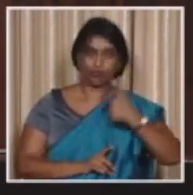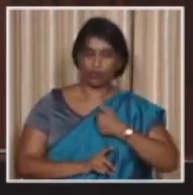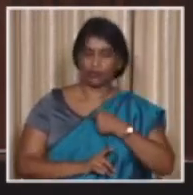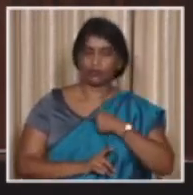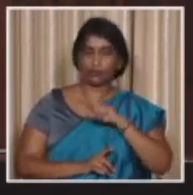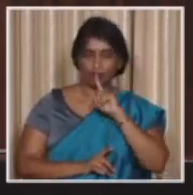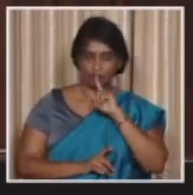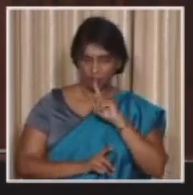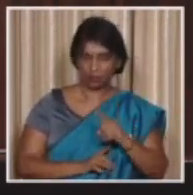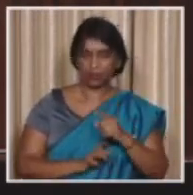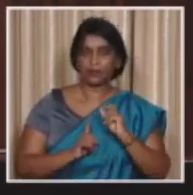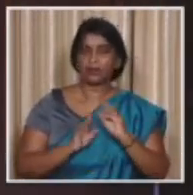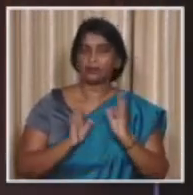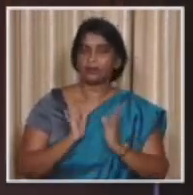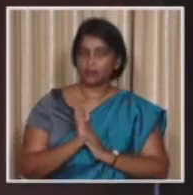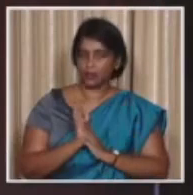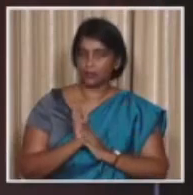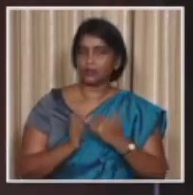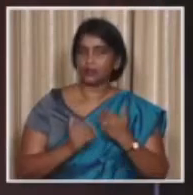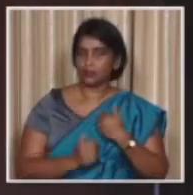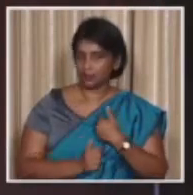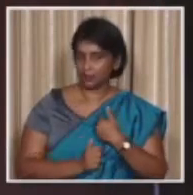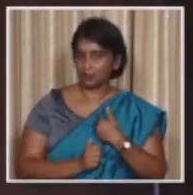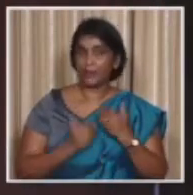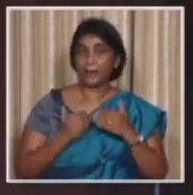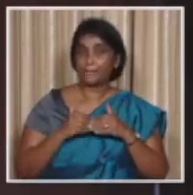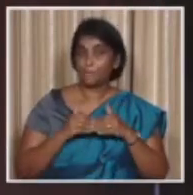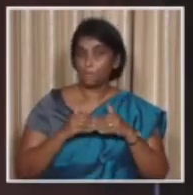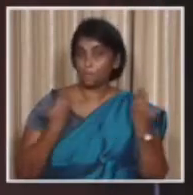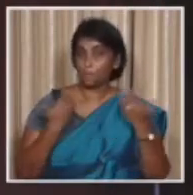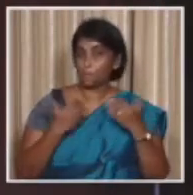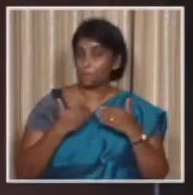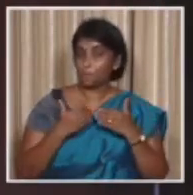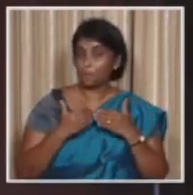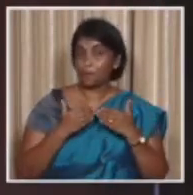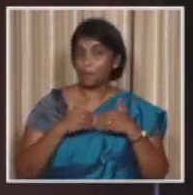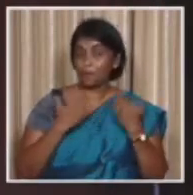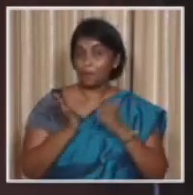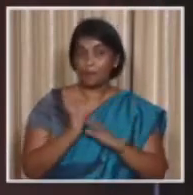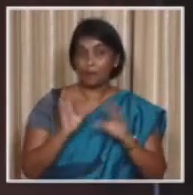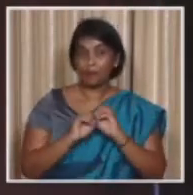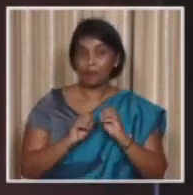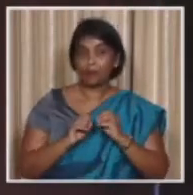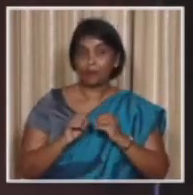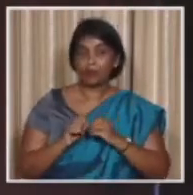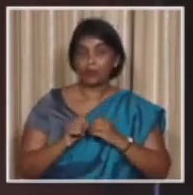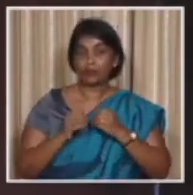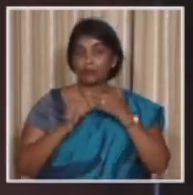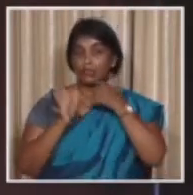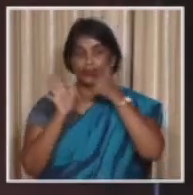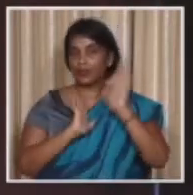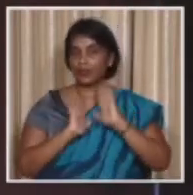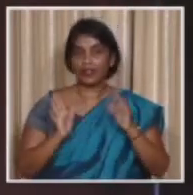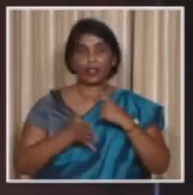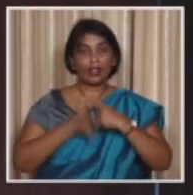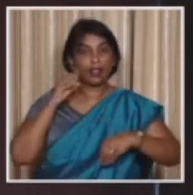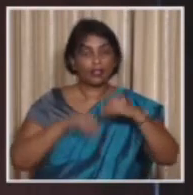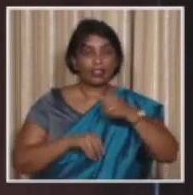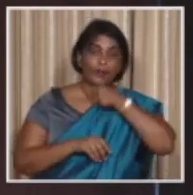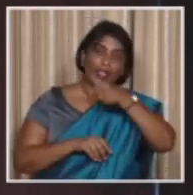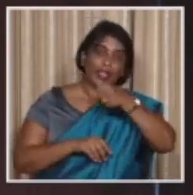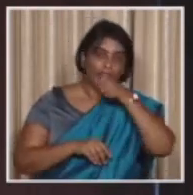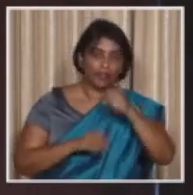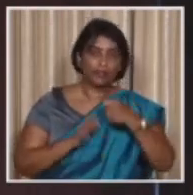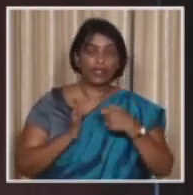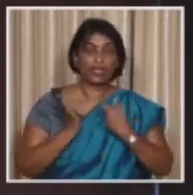පොඩි දෙයක් කියනවා නම් අගමැතිතුමා, මම පුවත්පත් වාර්තා කර මාධ්‍ය වාර්තාකරණයේ ඉඳලා නෑ. දේශපාලන වැඩසටහන් කරාට මම